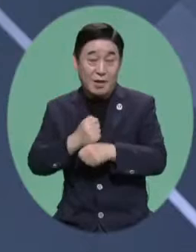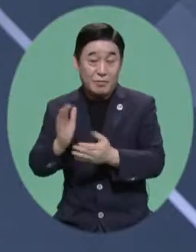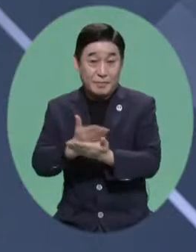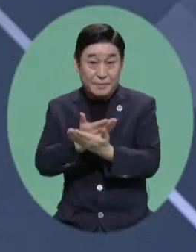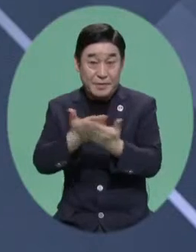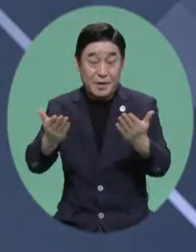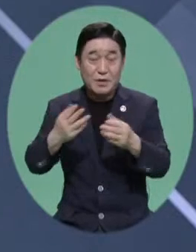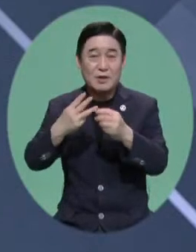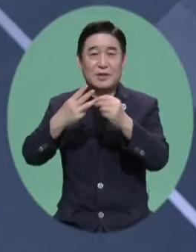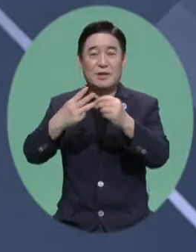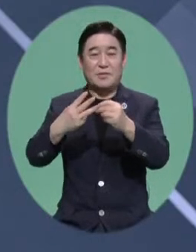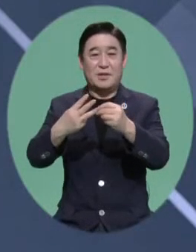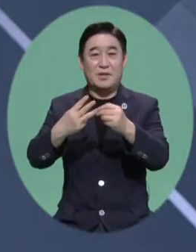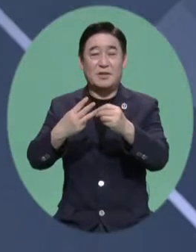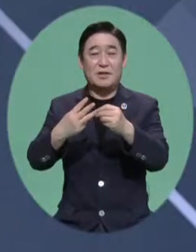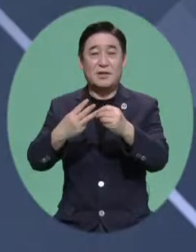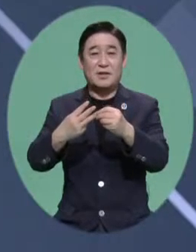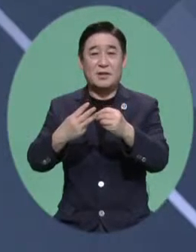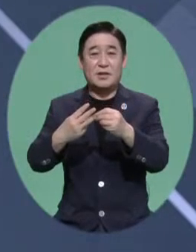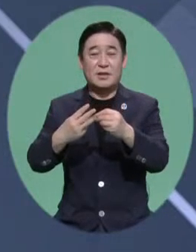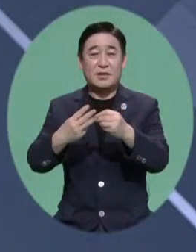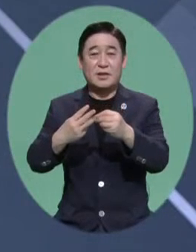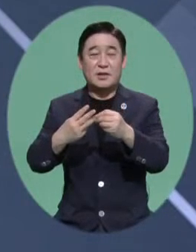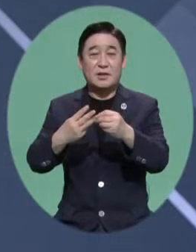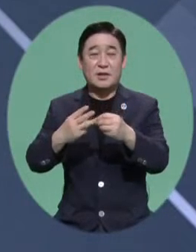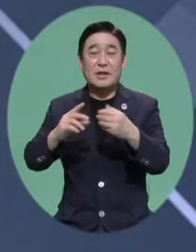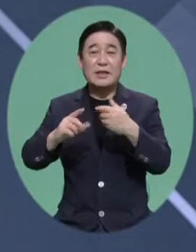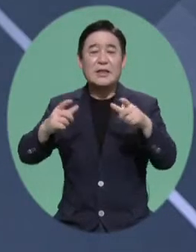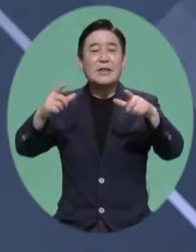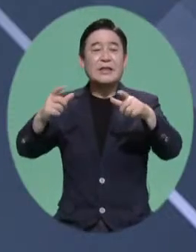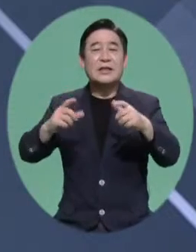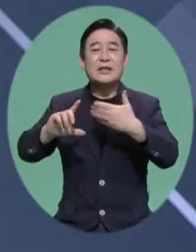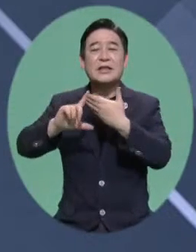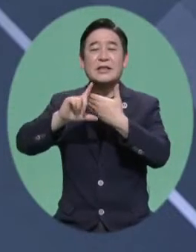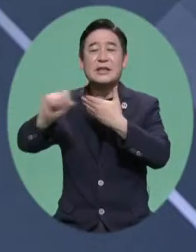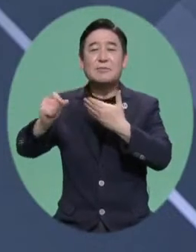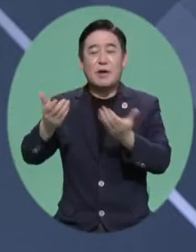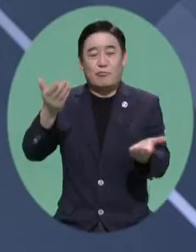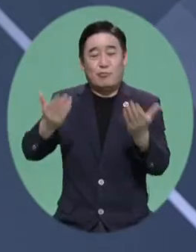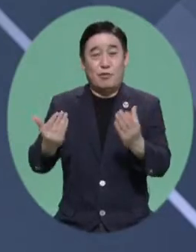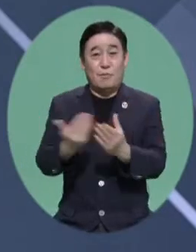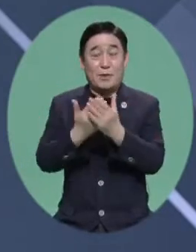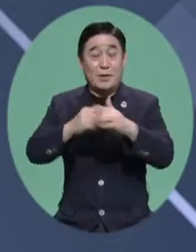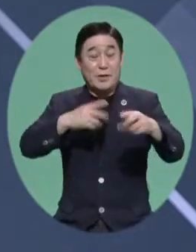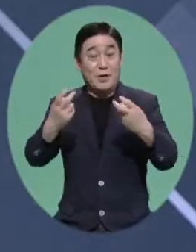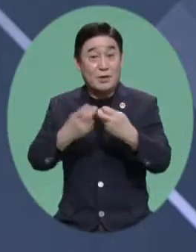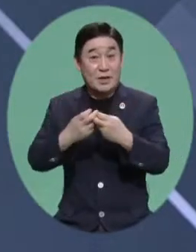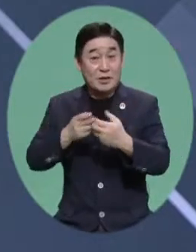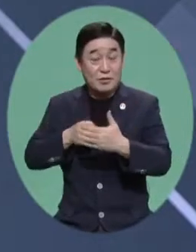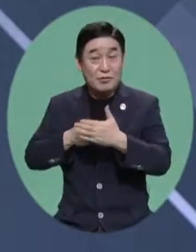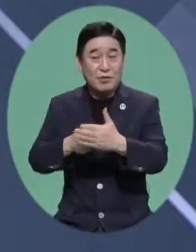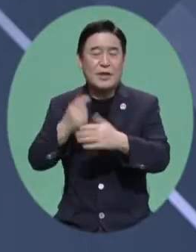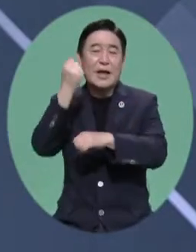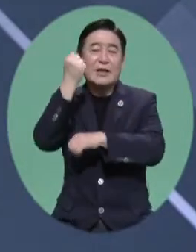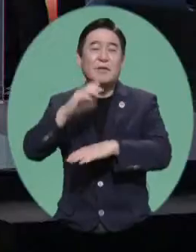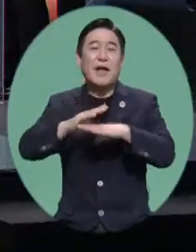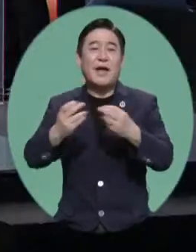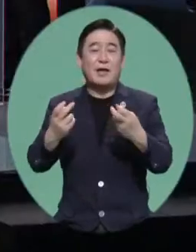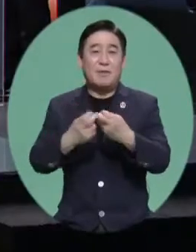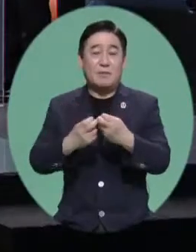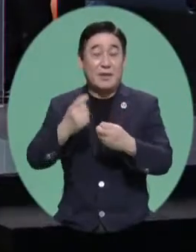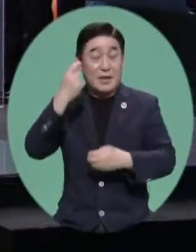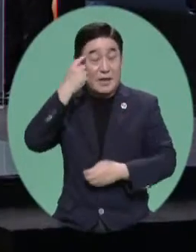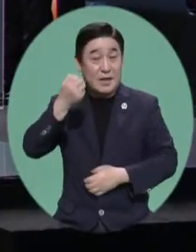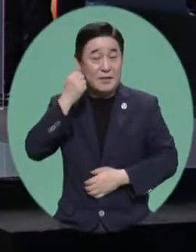공급하고 그 다음 또 세 번째로는 어그 지역 균형발전 정책을 하는 것이 이 매장 근본적인 그런